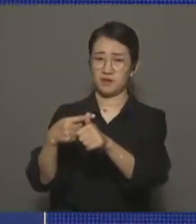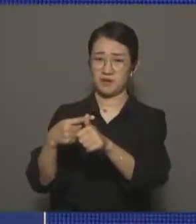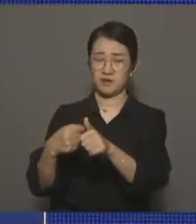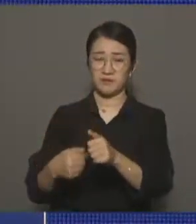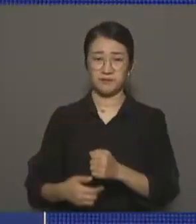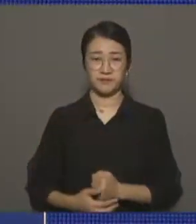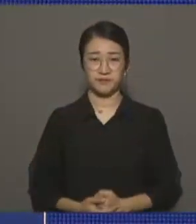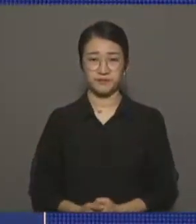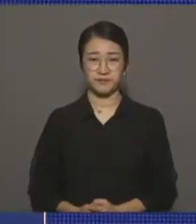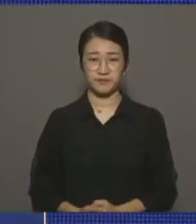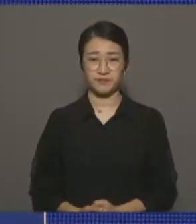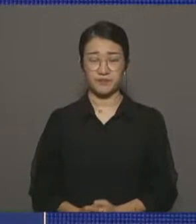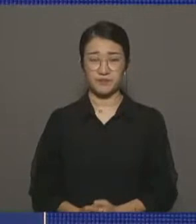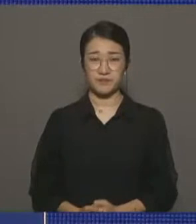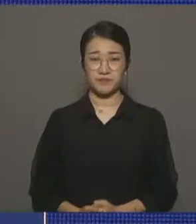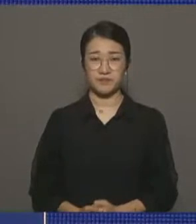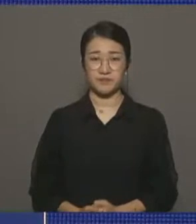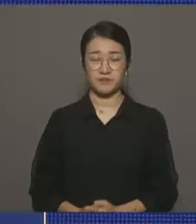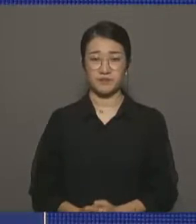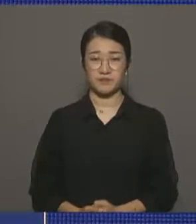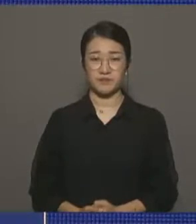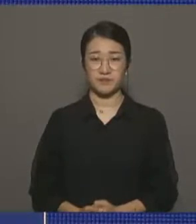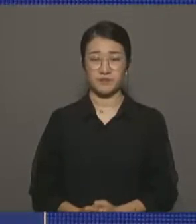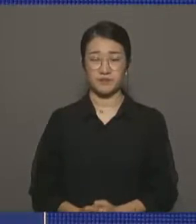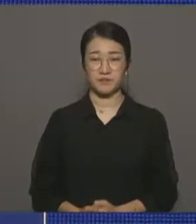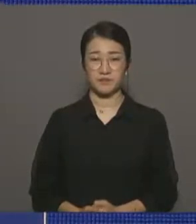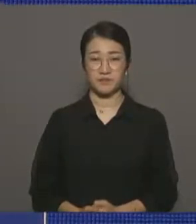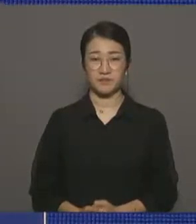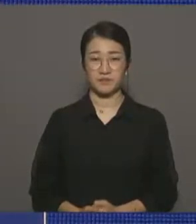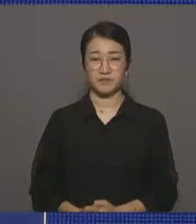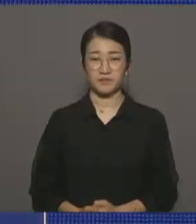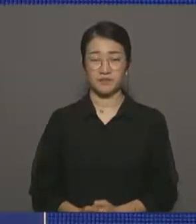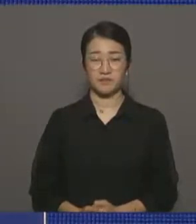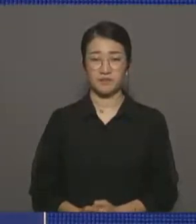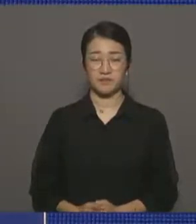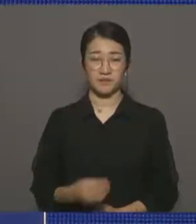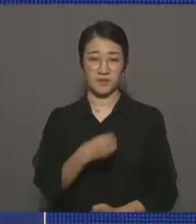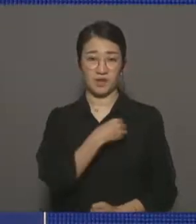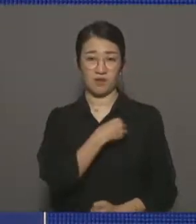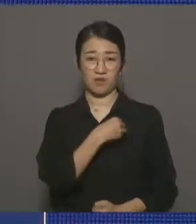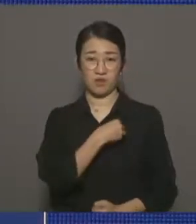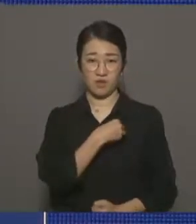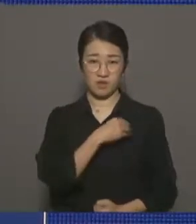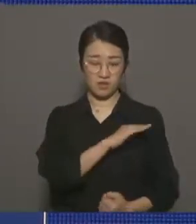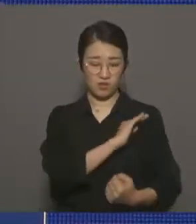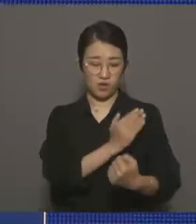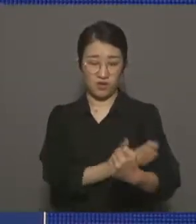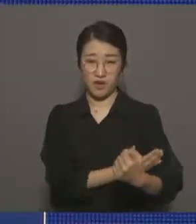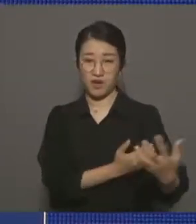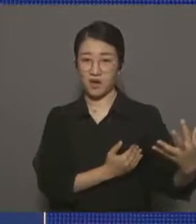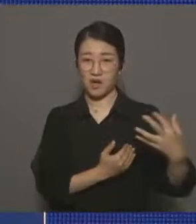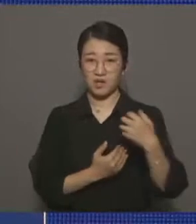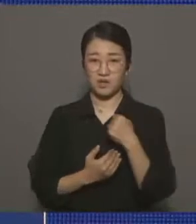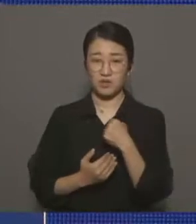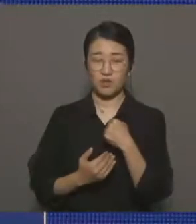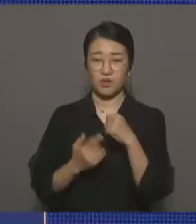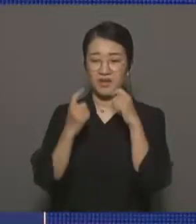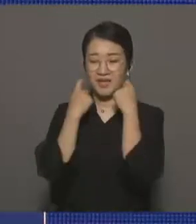사당화 논란이 있어서는 안 된다고도 생각합니다. 당원들이 맡긴 권한을 이용해서 사적인